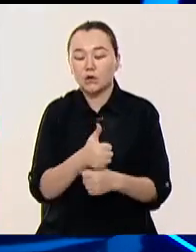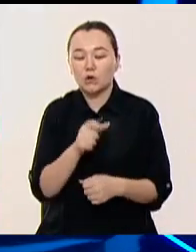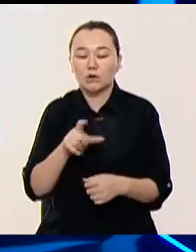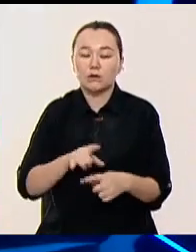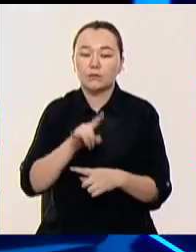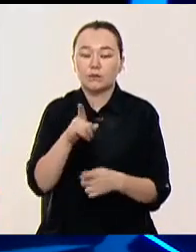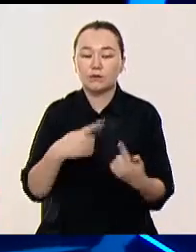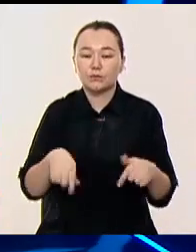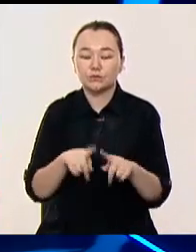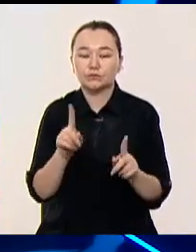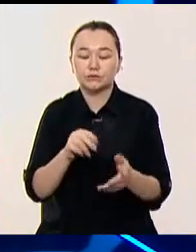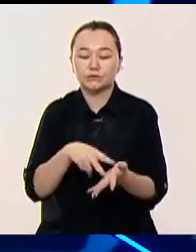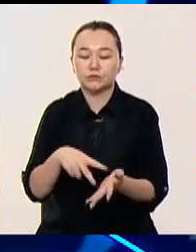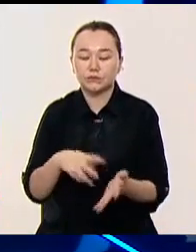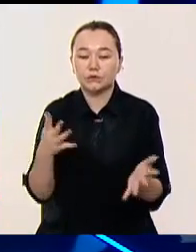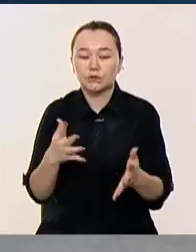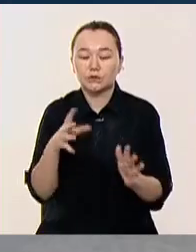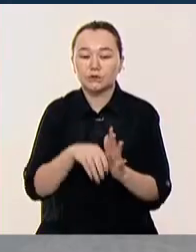чего складывается стоимость билетов.